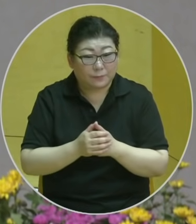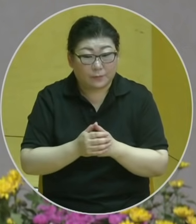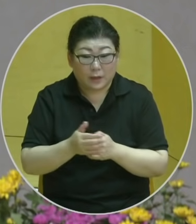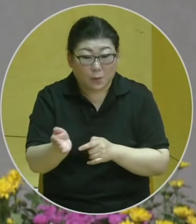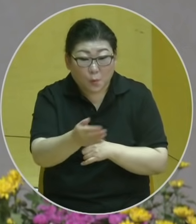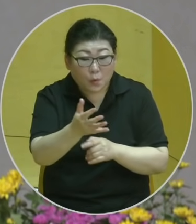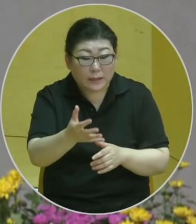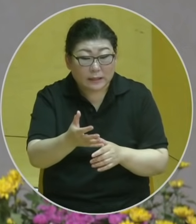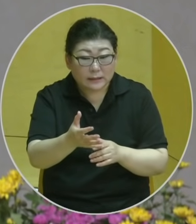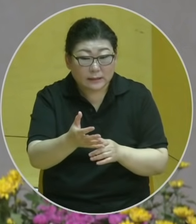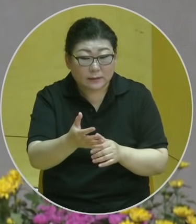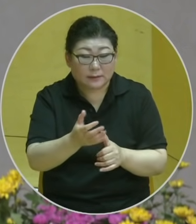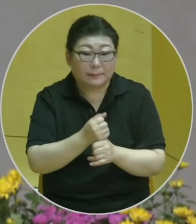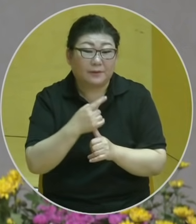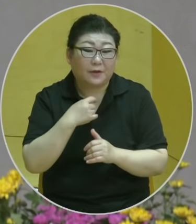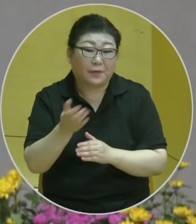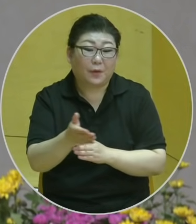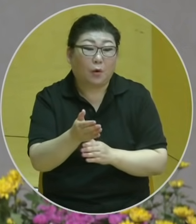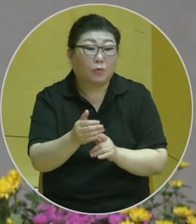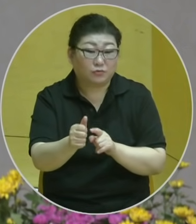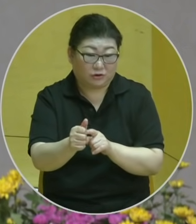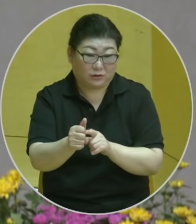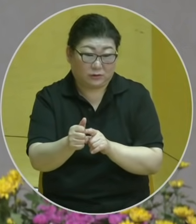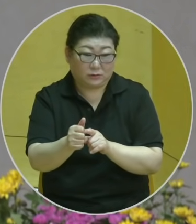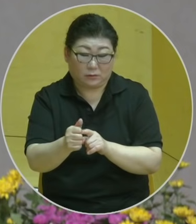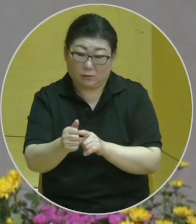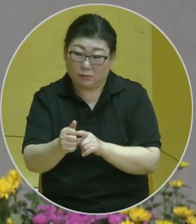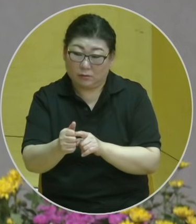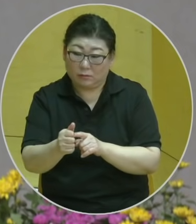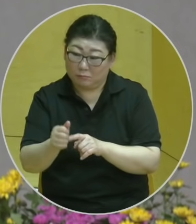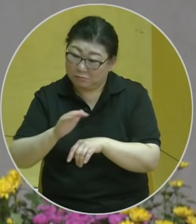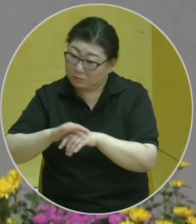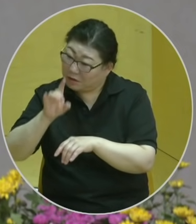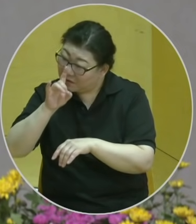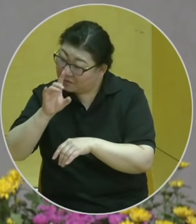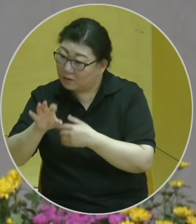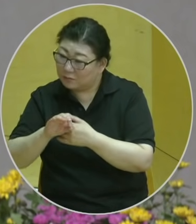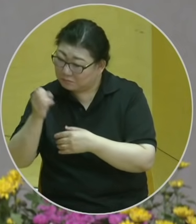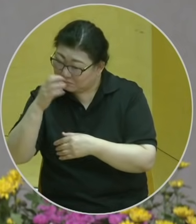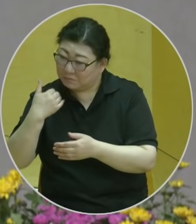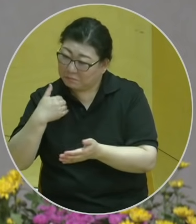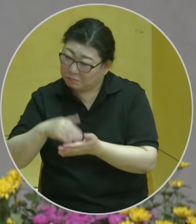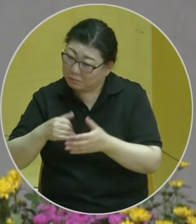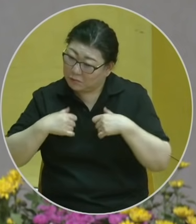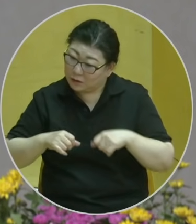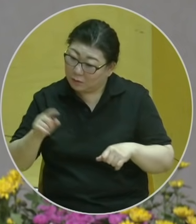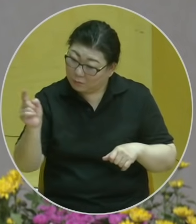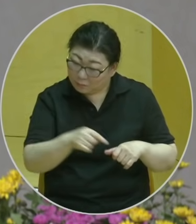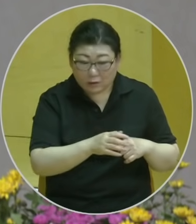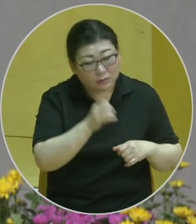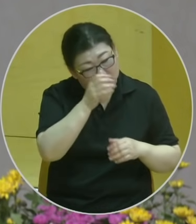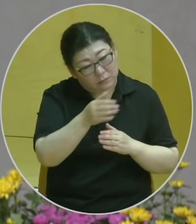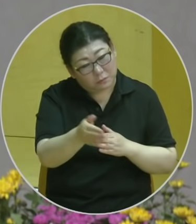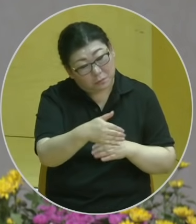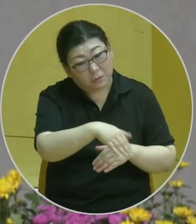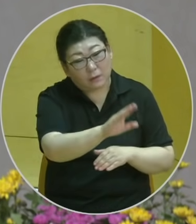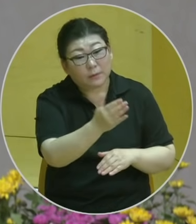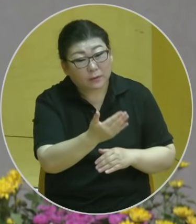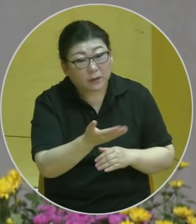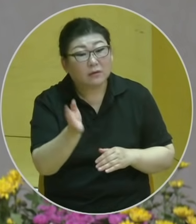것이 아니라 이 자리는 떠나면 다시 돌아올 수 없는 자리이기 때문에 주님을 따라 나선다는 것은 쉬운 문제가 아니었을